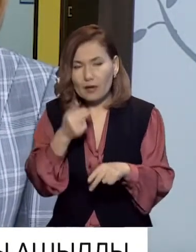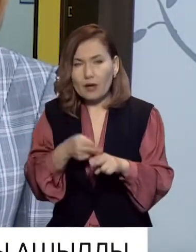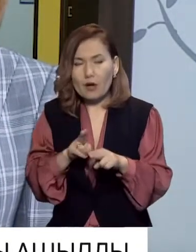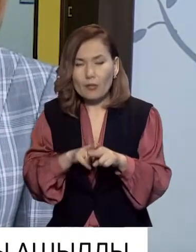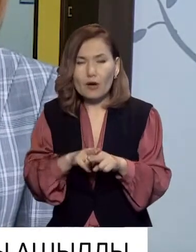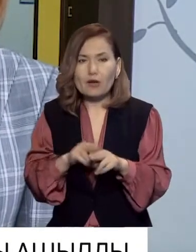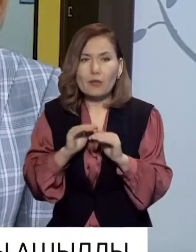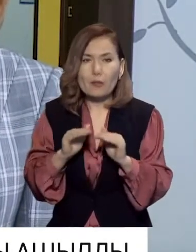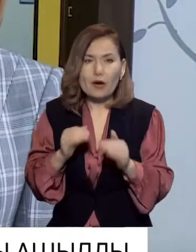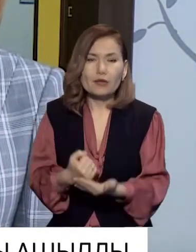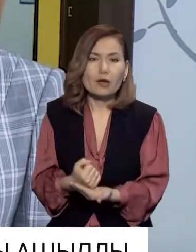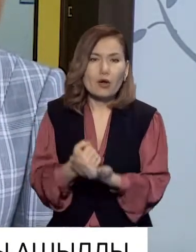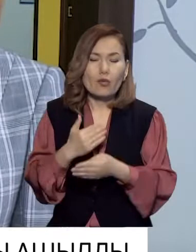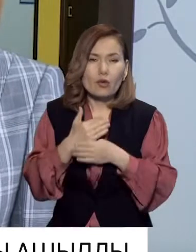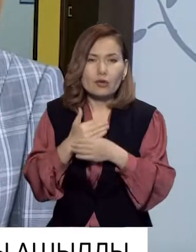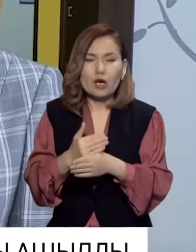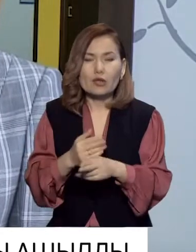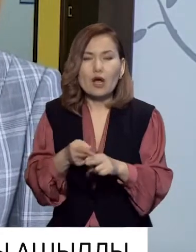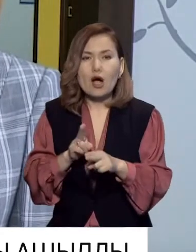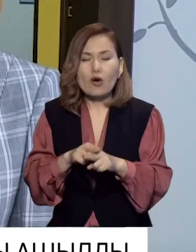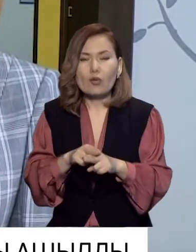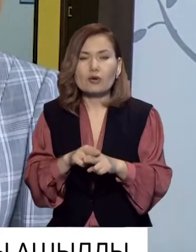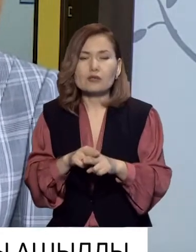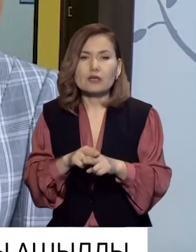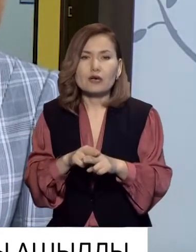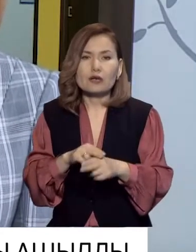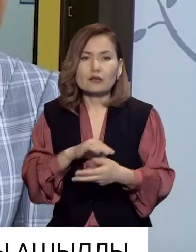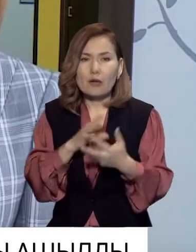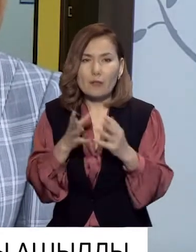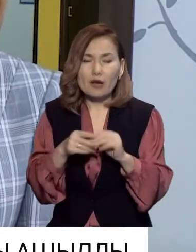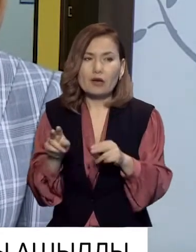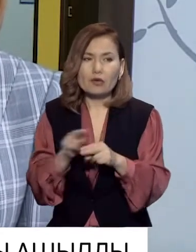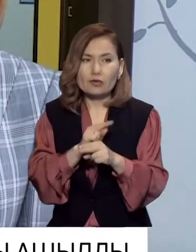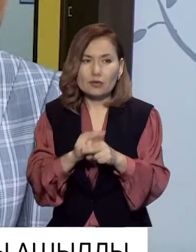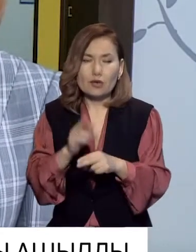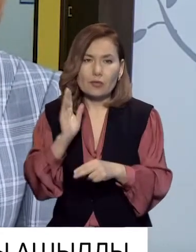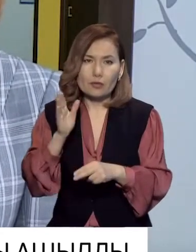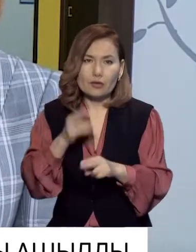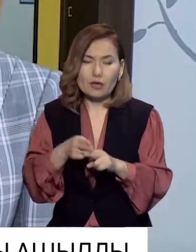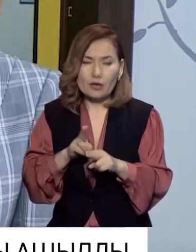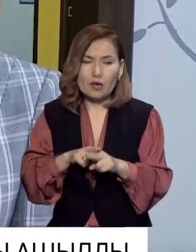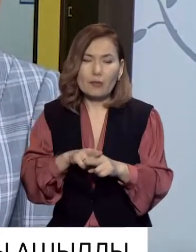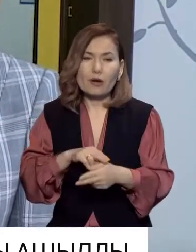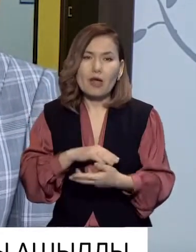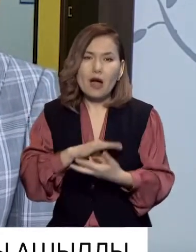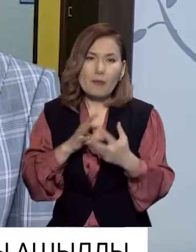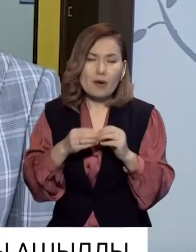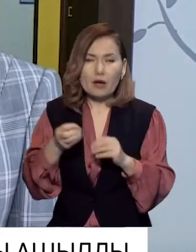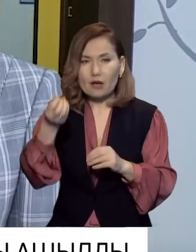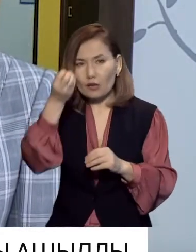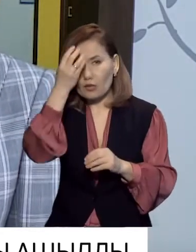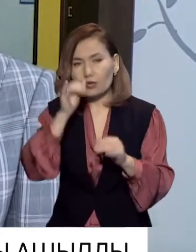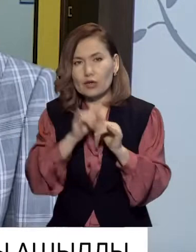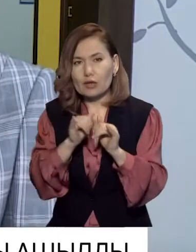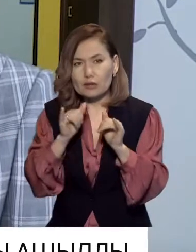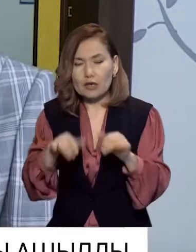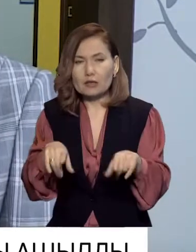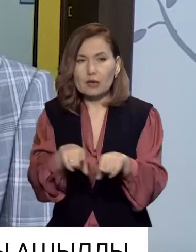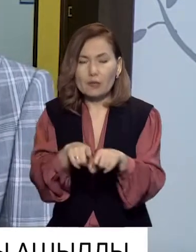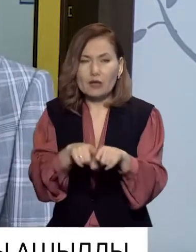қолдау, интенсивті курс. Өмірлік дағдысын дамыту және ойын коммуникациялық дағдыларын